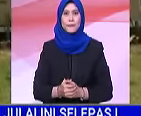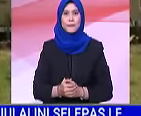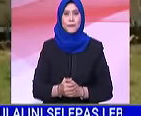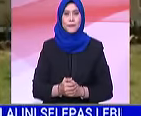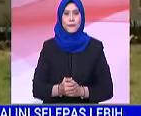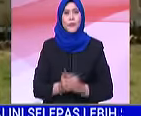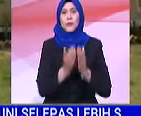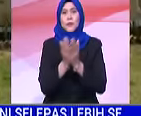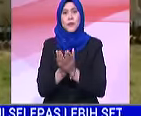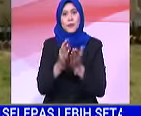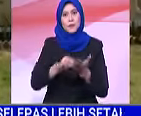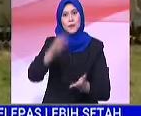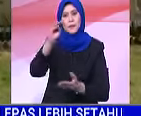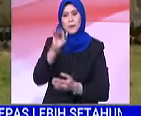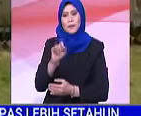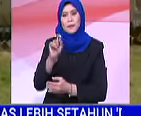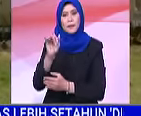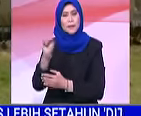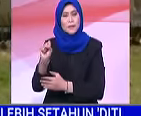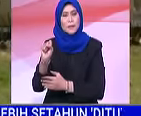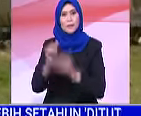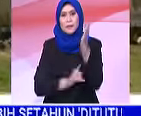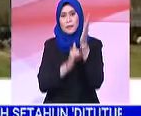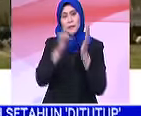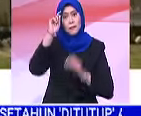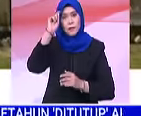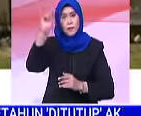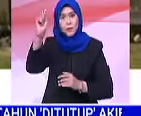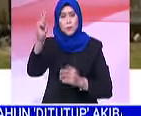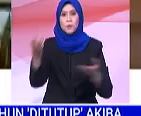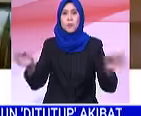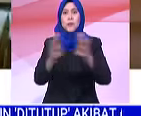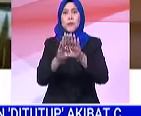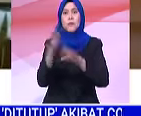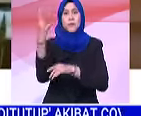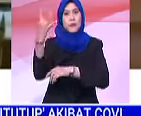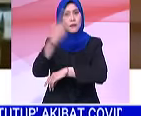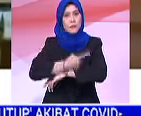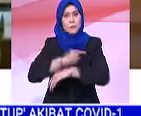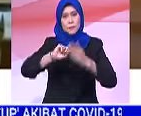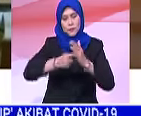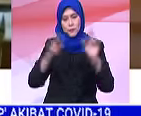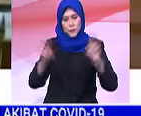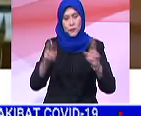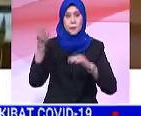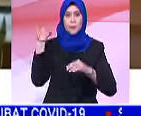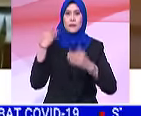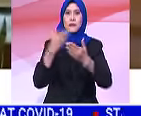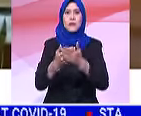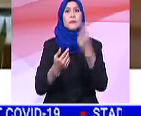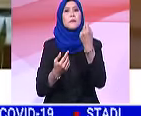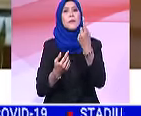Sementara itu, Sekolah Menengah Imtiaz Yayasan Terengganu di Setiau Terengganu ditutup 14 hari bermula Rabu lepas hingga 11